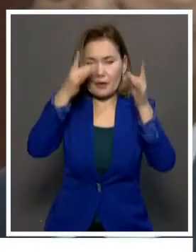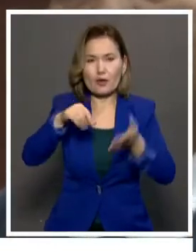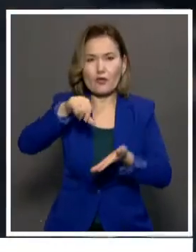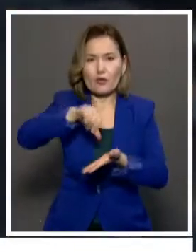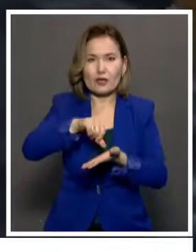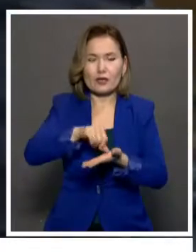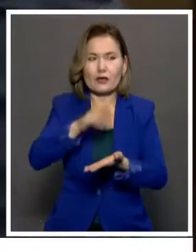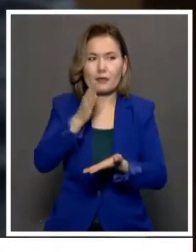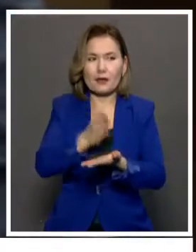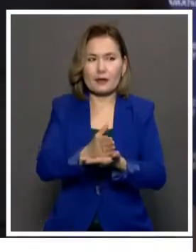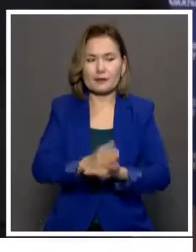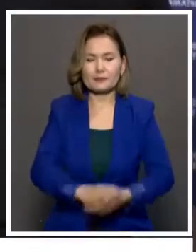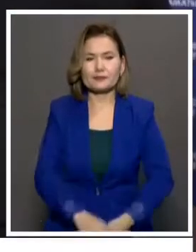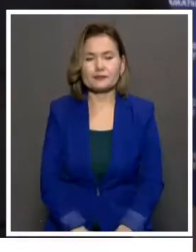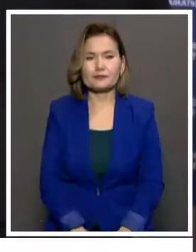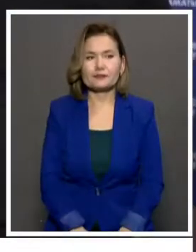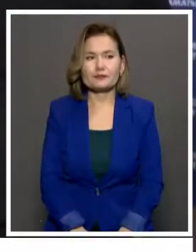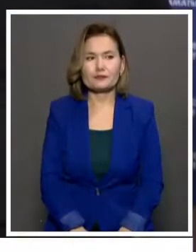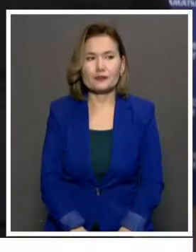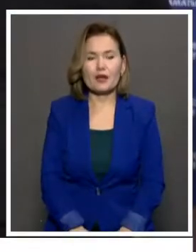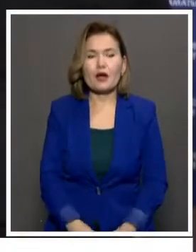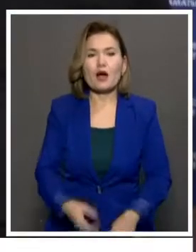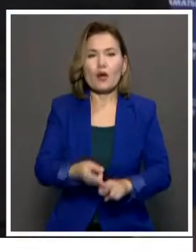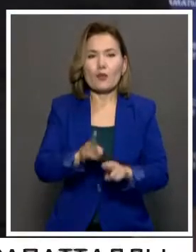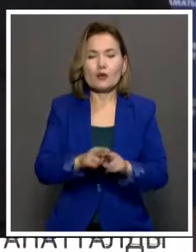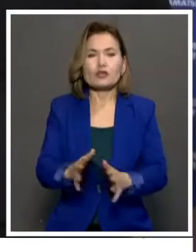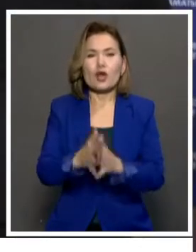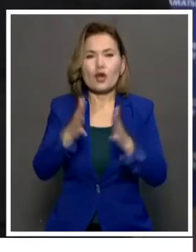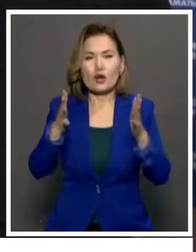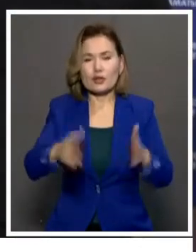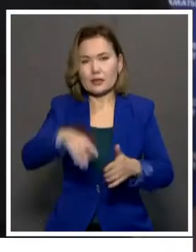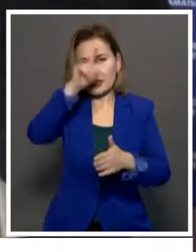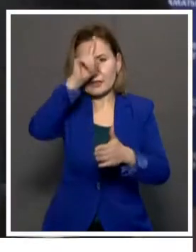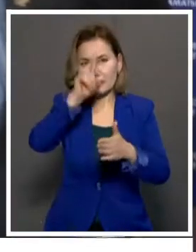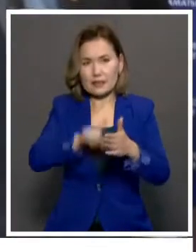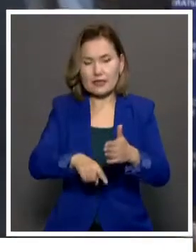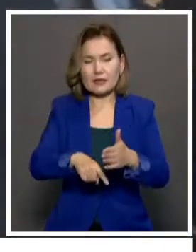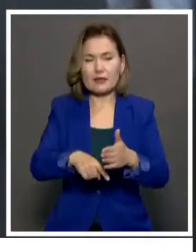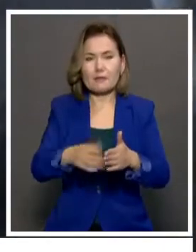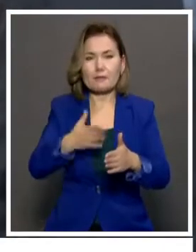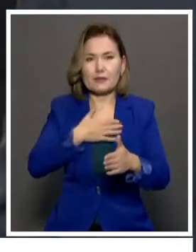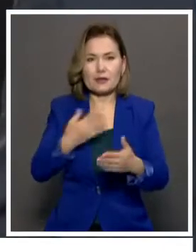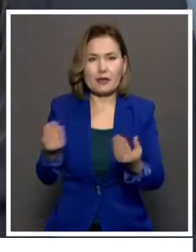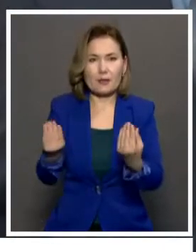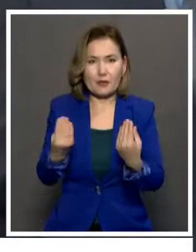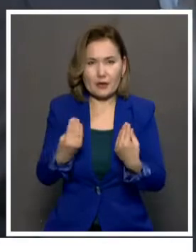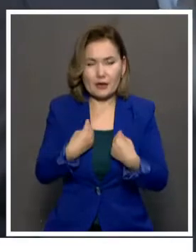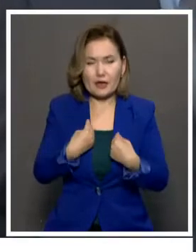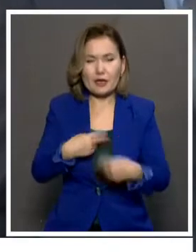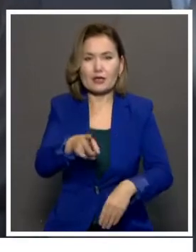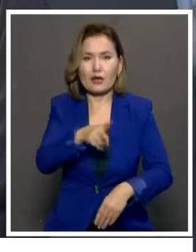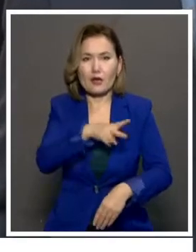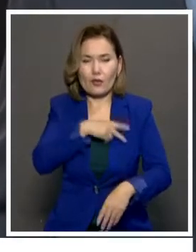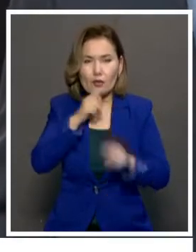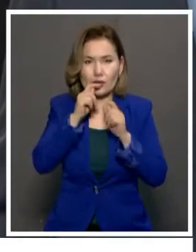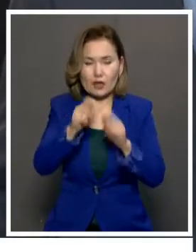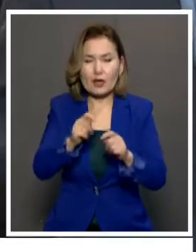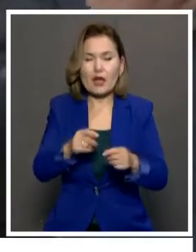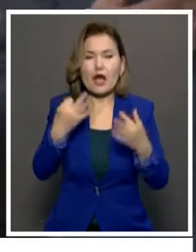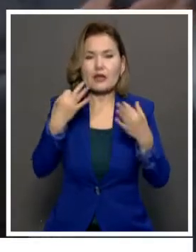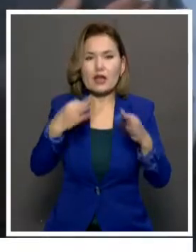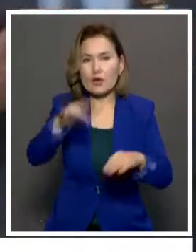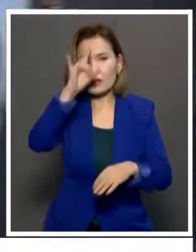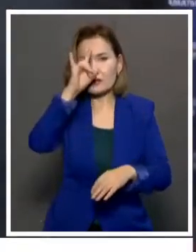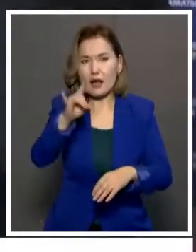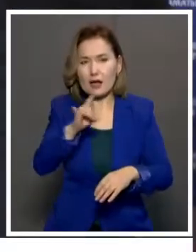бар. Бұл енді маған берілген үлкен сенім. Мынау ең бірінші мың жылда бір рет келетін тәуелсіздікті